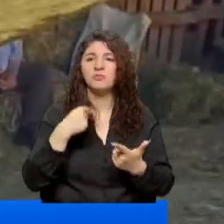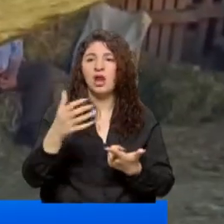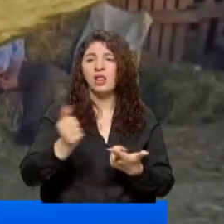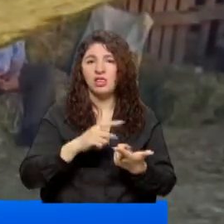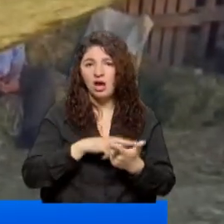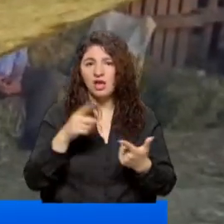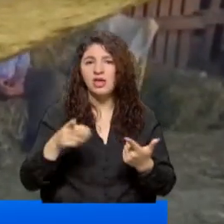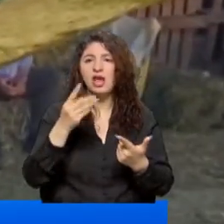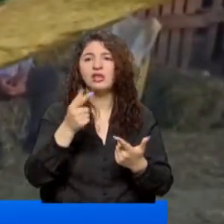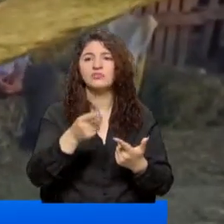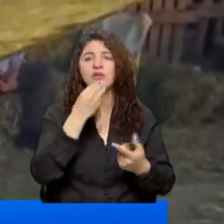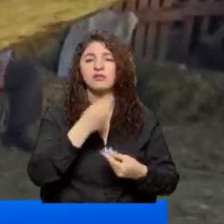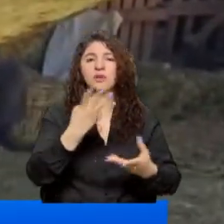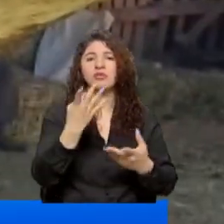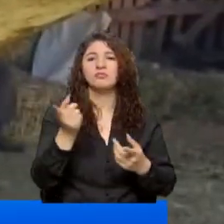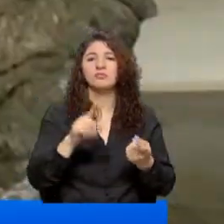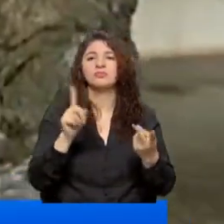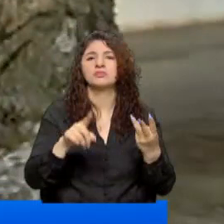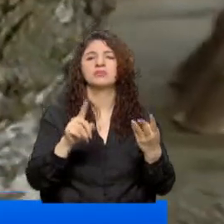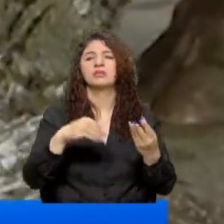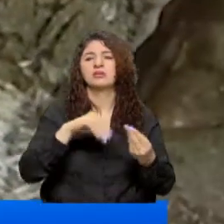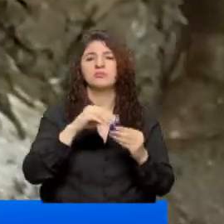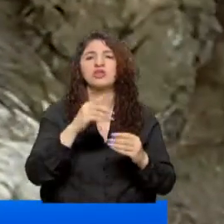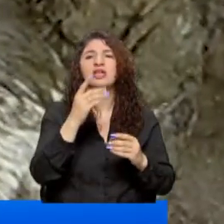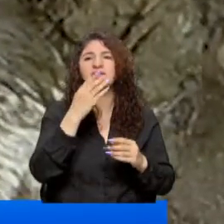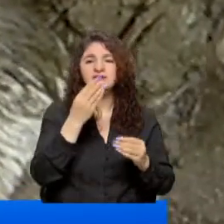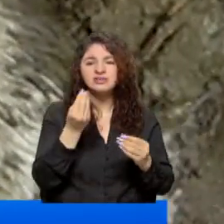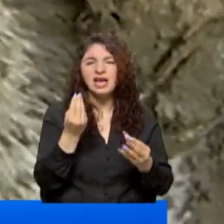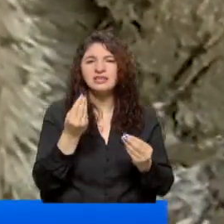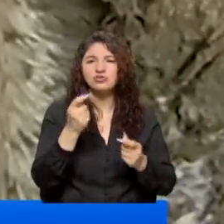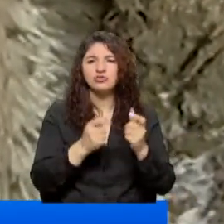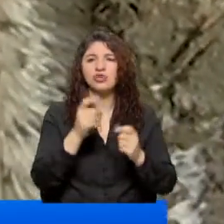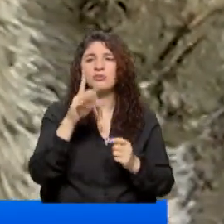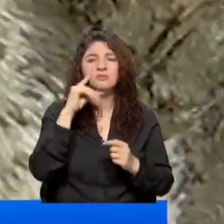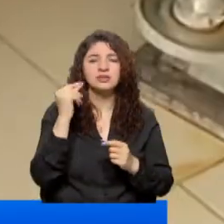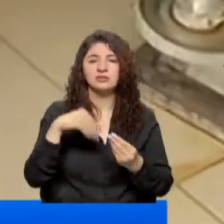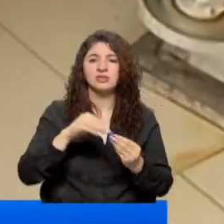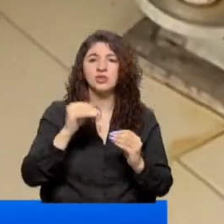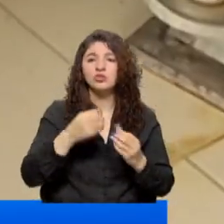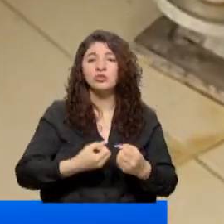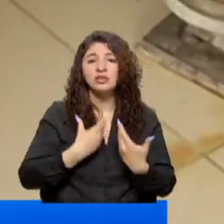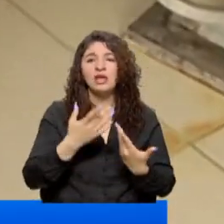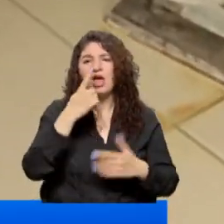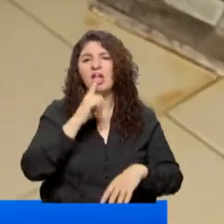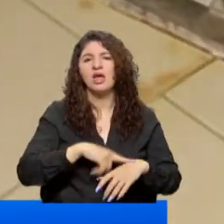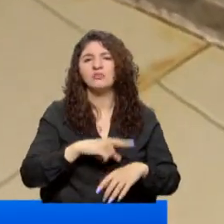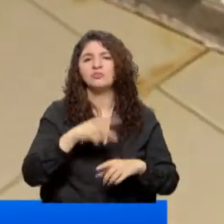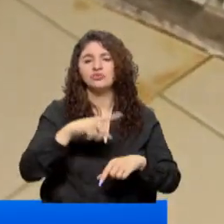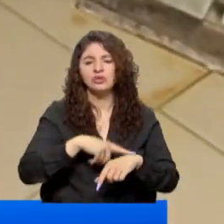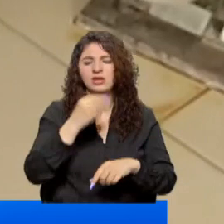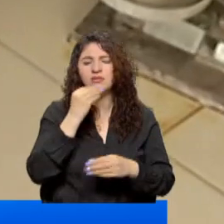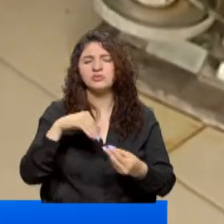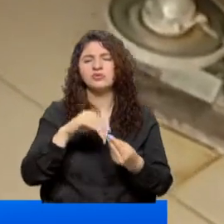parayı alana kadar en az bu yeme 4 sefer zam gelecek bir fiyatına 15 Mayısta zam gelecek üretici ise neredeyse Emin bu